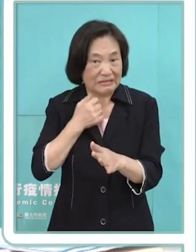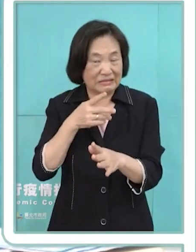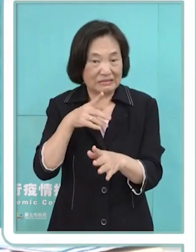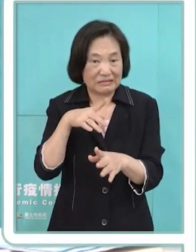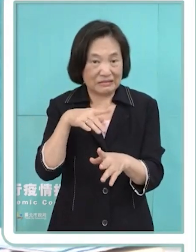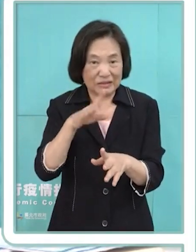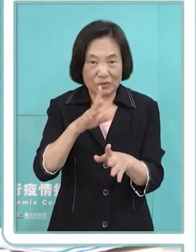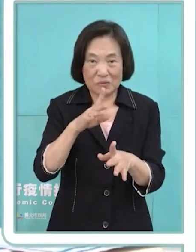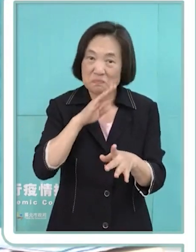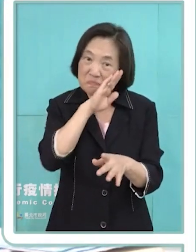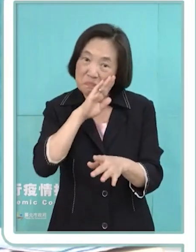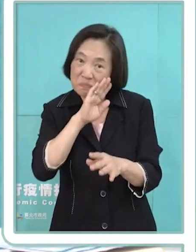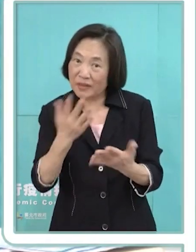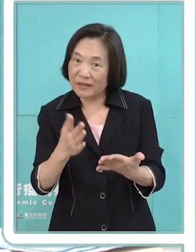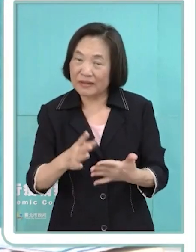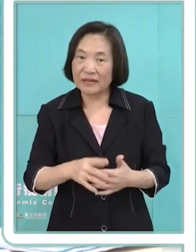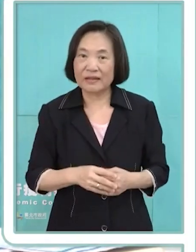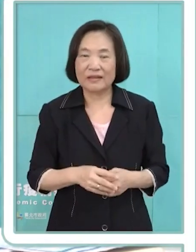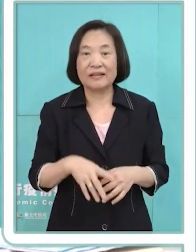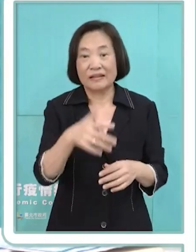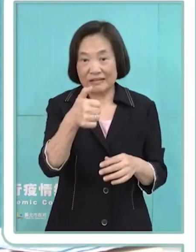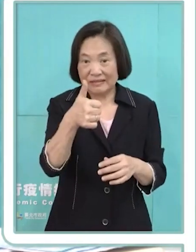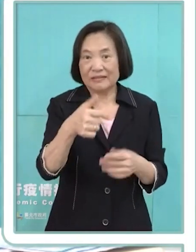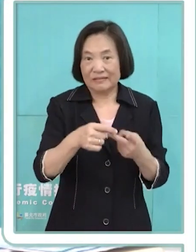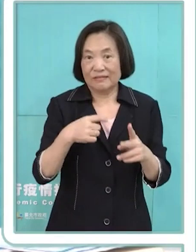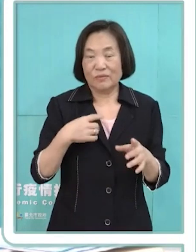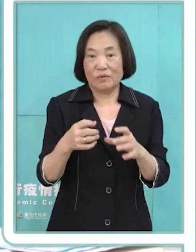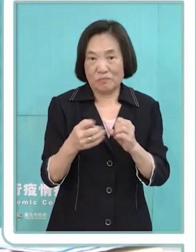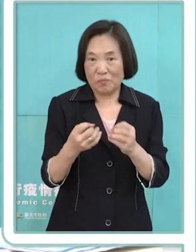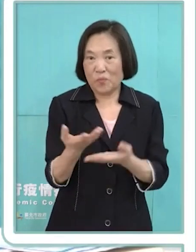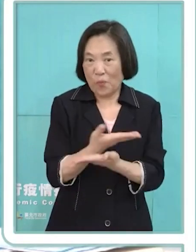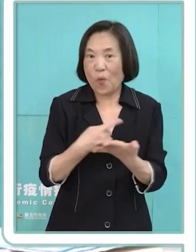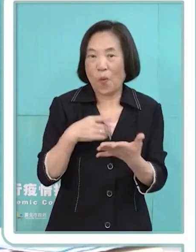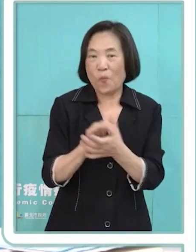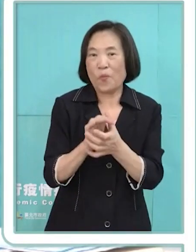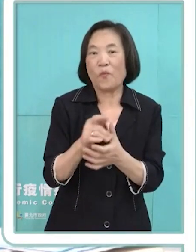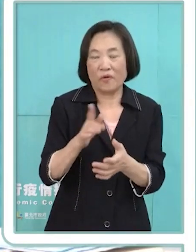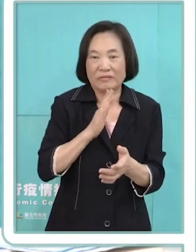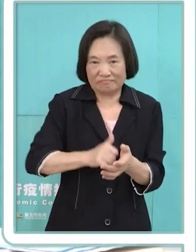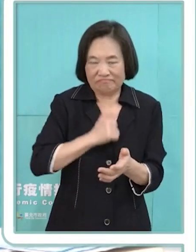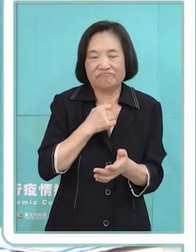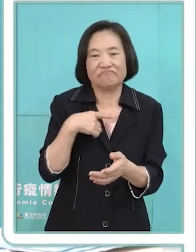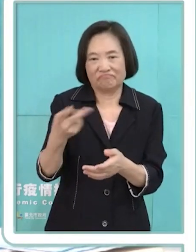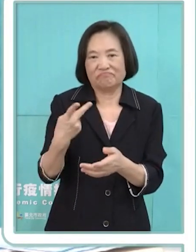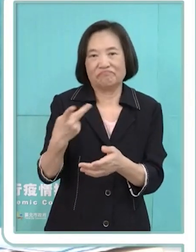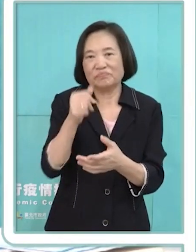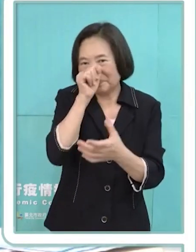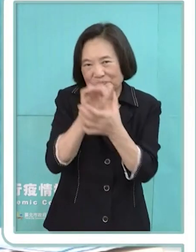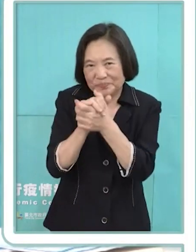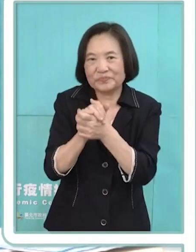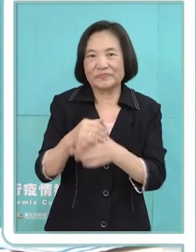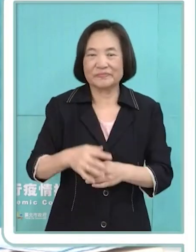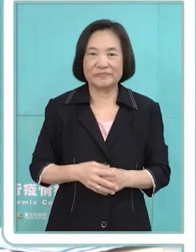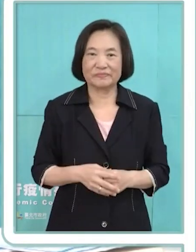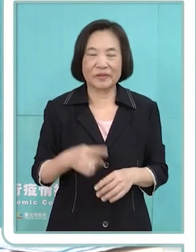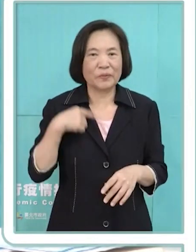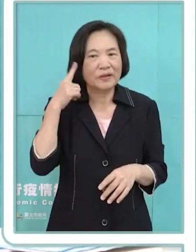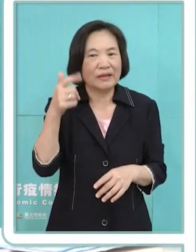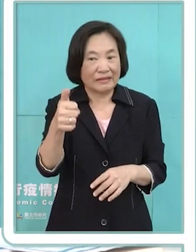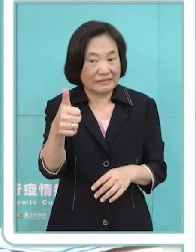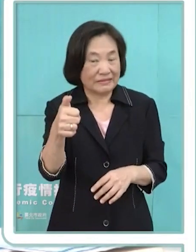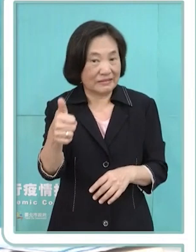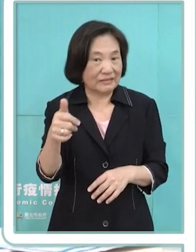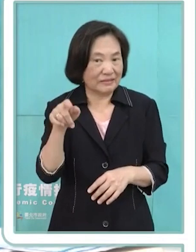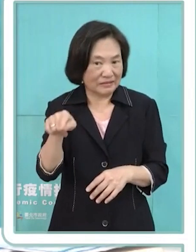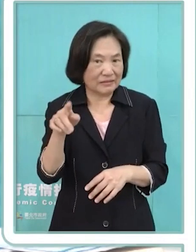我跟你讲哦，谢长廷跟我交情还有私交不错哈，这个是真的吧？哈，啊，我也认为谢长廷